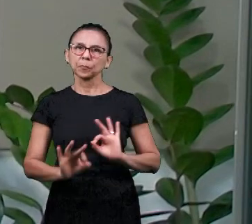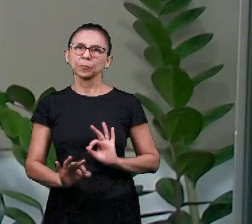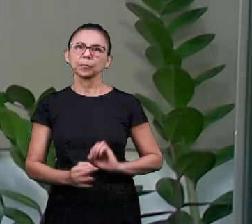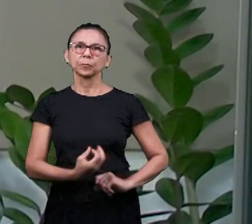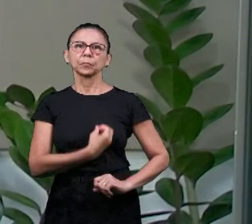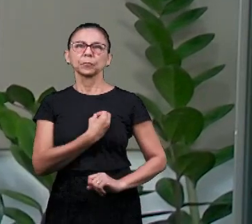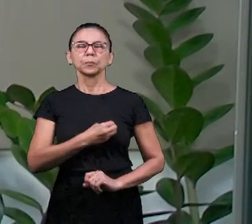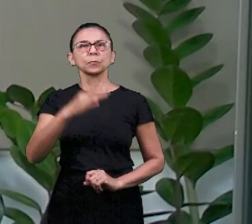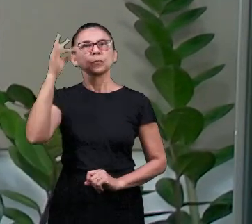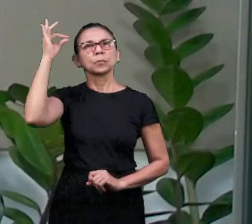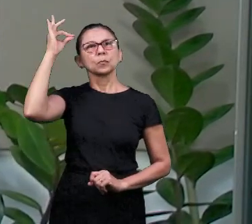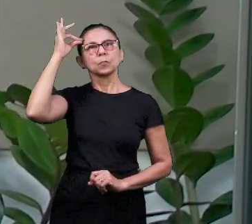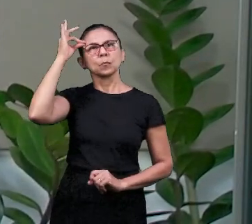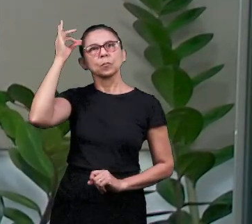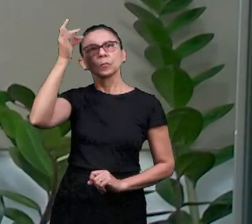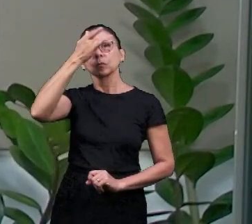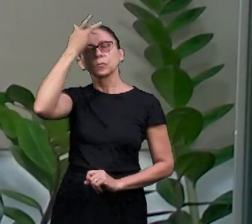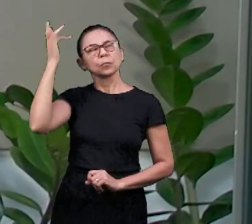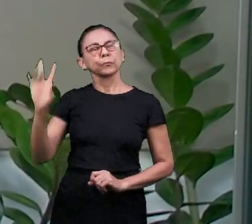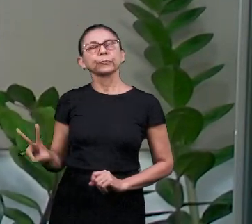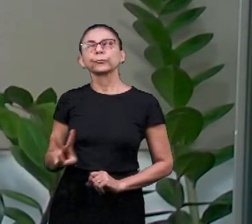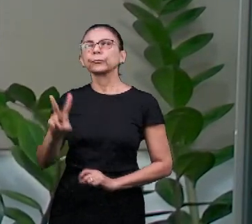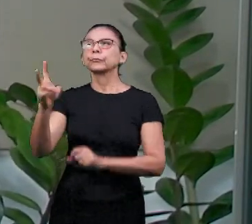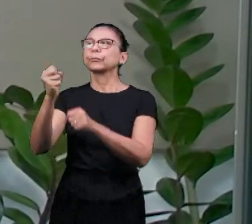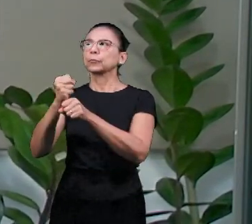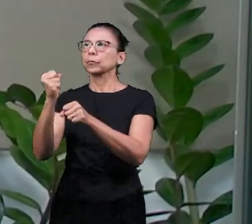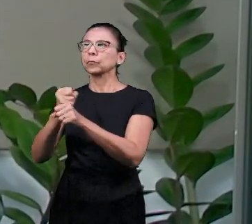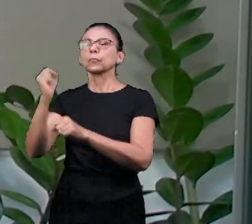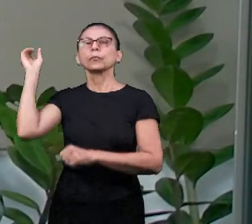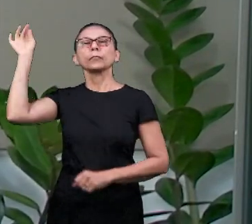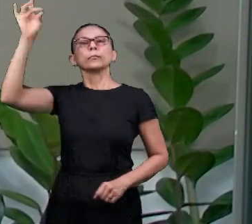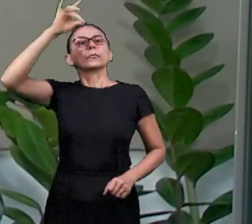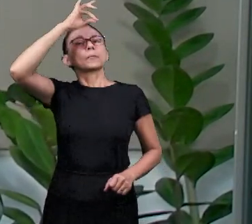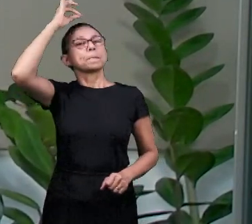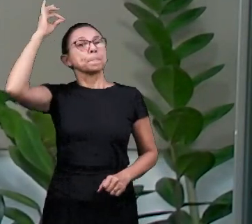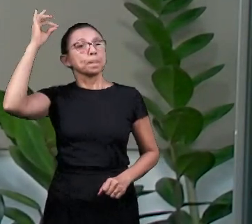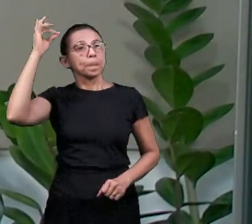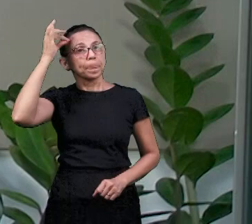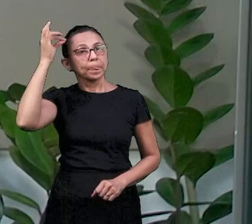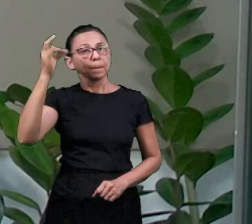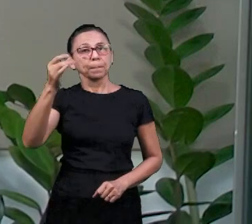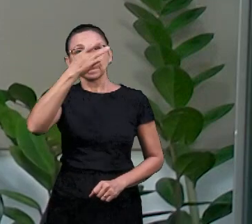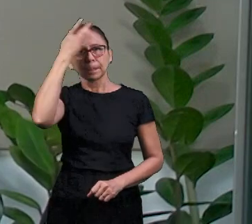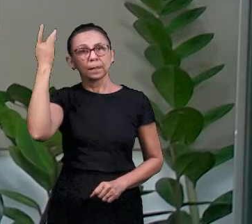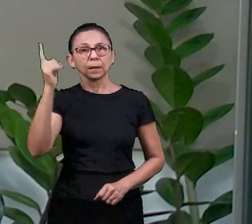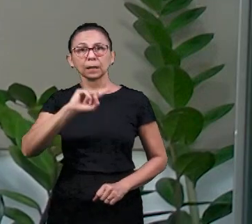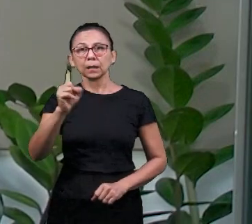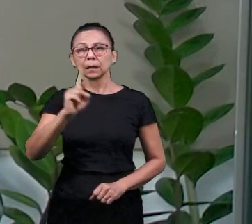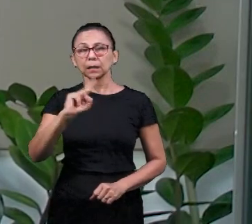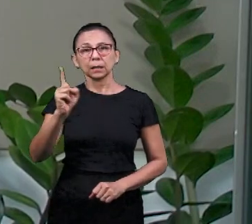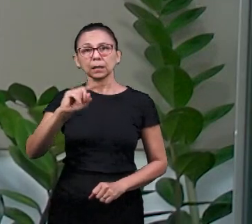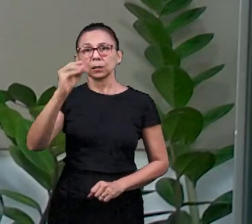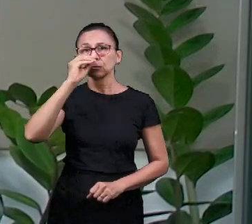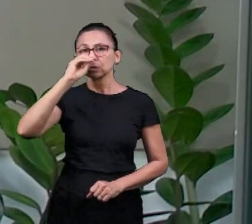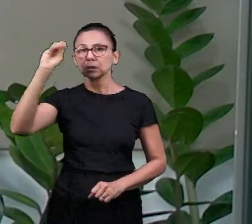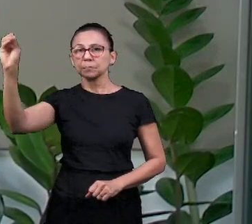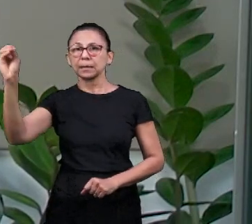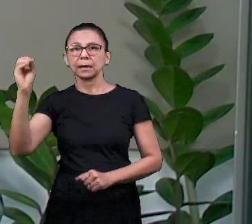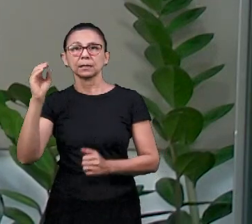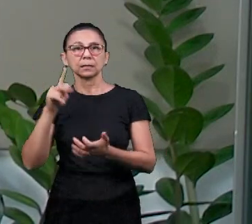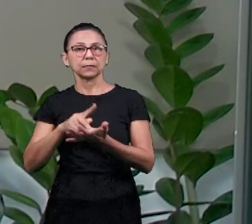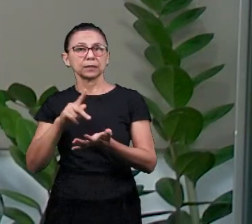ceux qui sont dans le corps, ceux qui donnent de la valeur en l'œuvre de l'esprit, ceux qui ne renient pas la vérité, ceux qui ne trahissent pas,